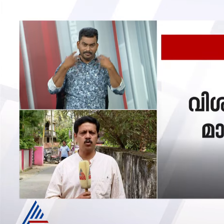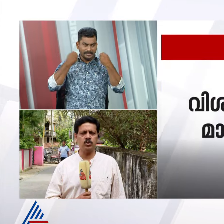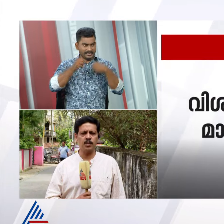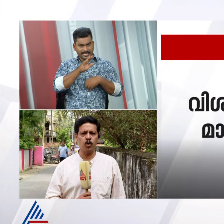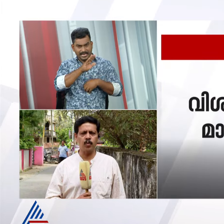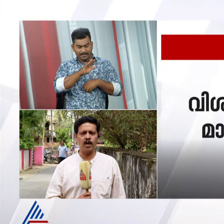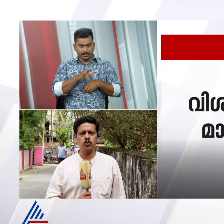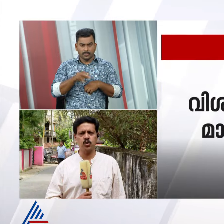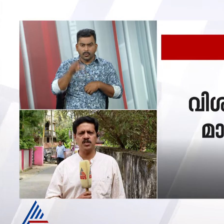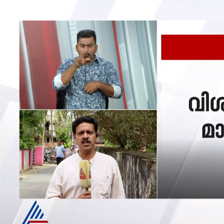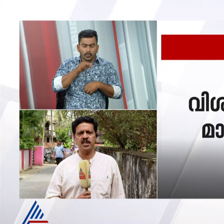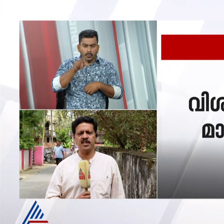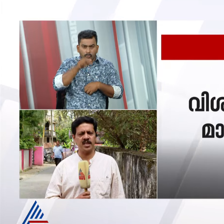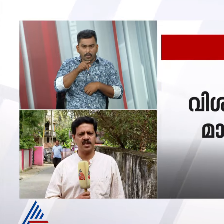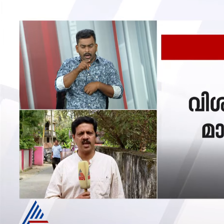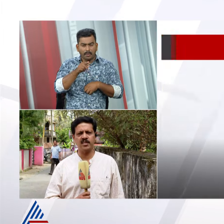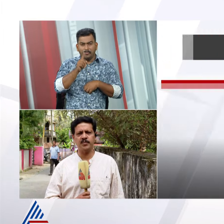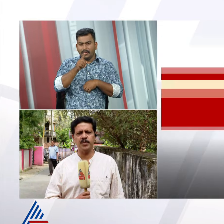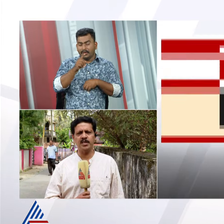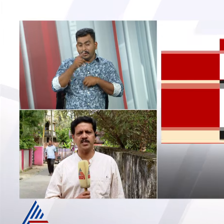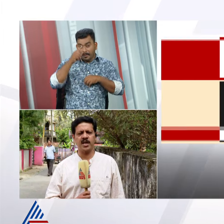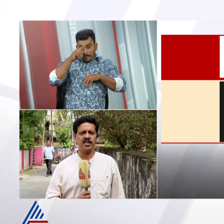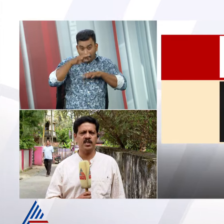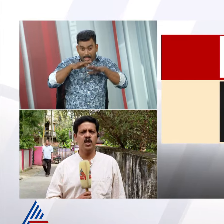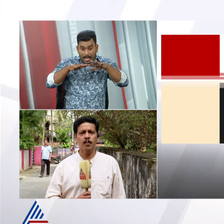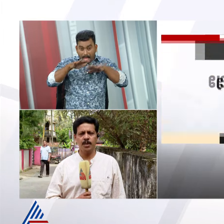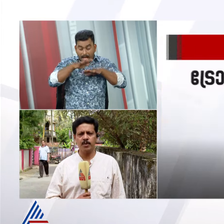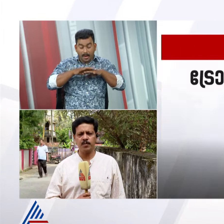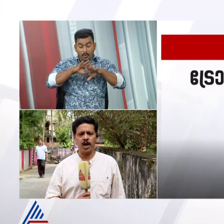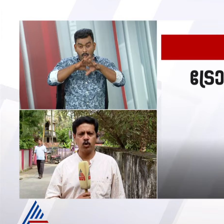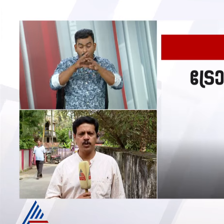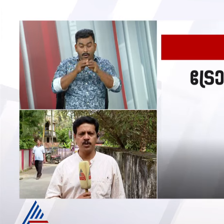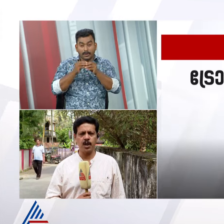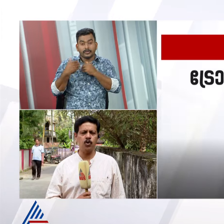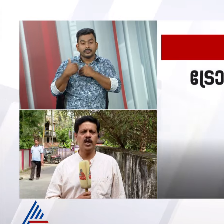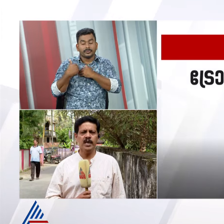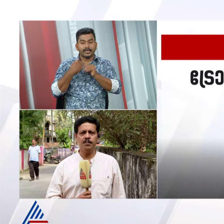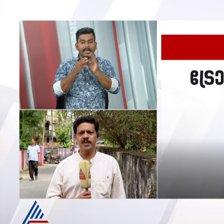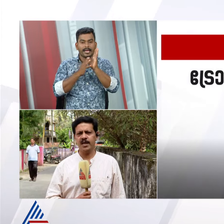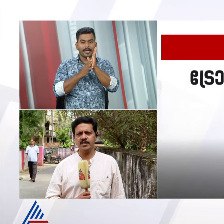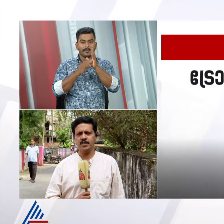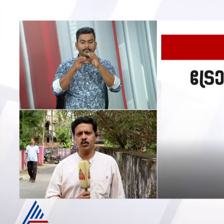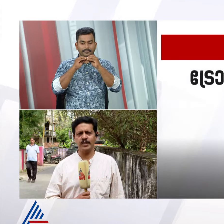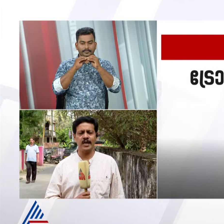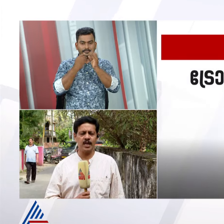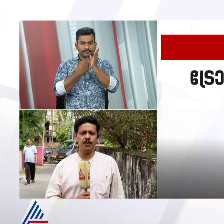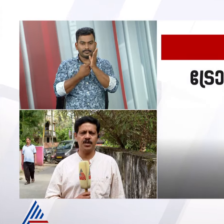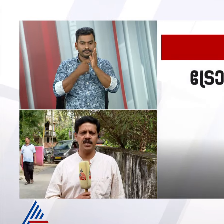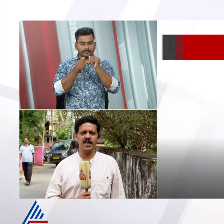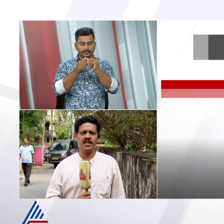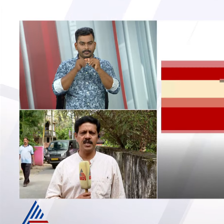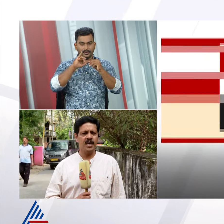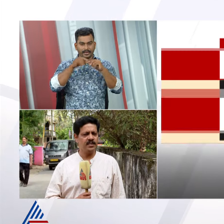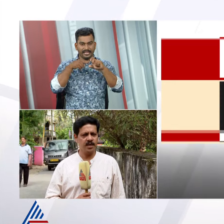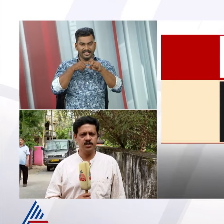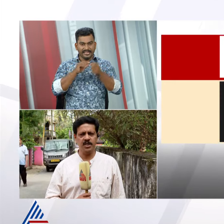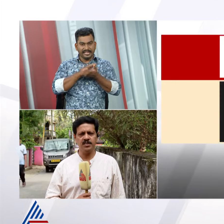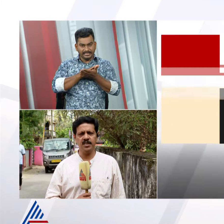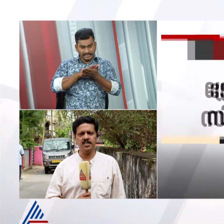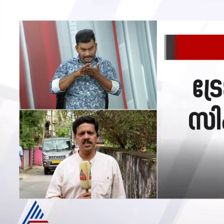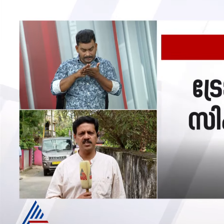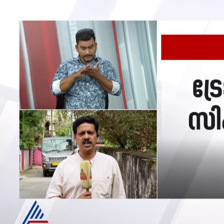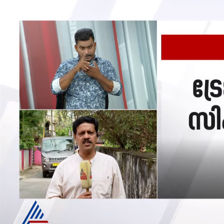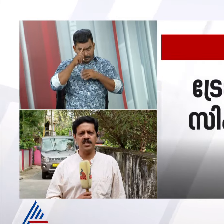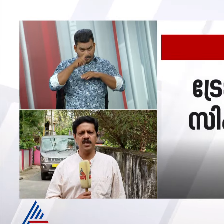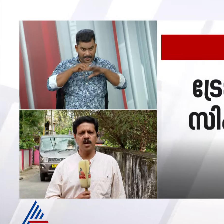പക്ഷേ ഇത്തരത്തിലുള്ള ഒരു സംഭവം ആസൂത്രണം ചെയ്തതിൻ്റെ തിരക്കഥാകൃത്ത് എം ബി രാജേഷാണ് എന്ന് പ്രതിപക്ഷം ആരോപിക്കുന്നുണ്ട്. അപ്പോൾ എം ബി രാജേഷിനെ കൂടി തള്ളിപ്പറയുകയാണ് ഇദ്ദേഹം